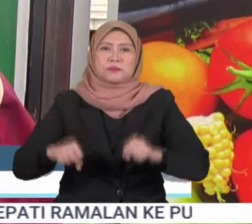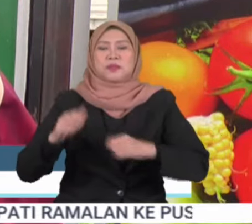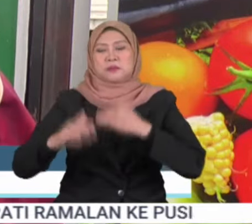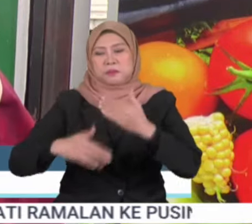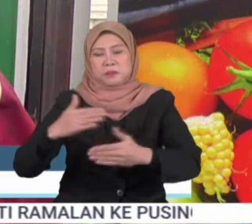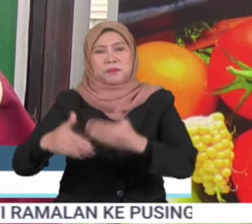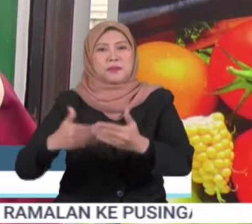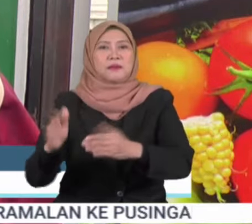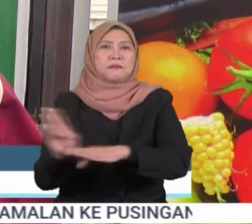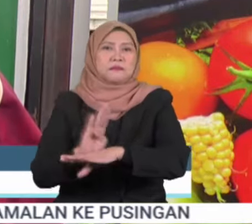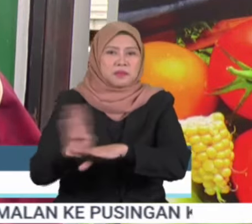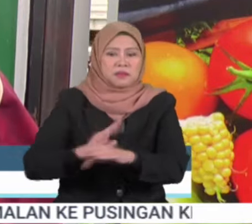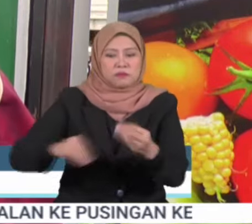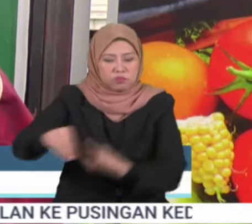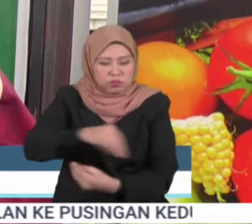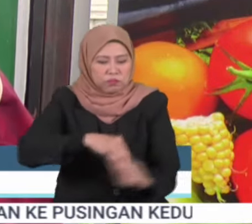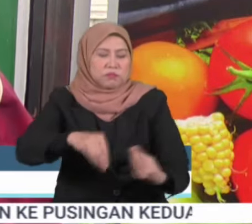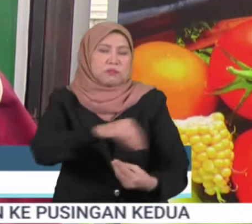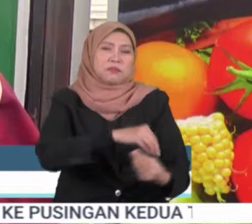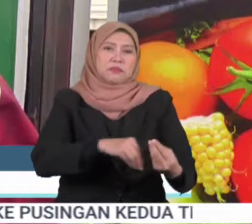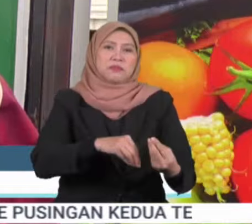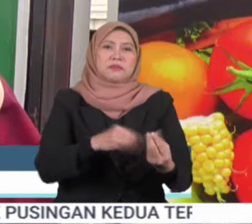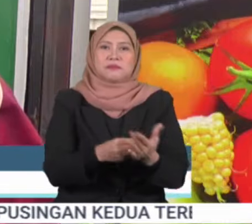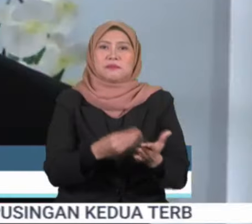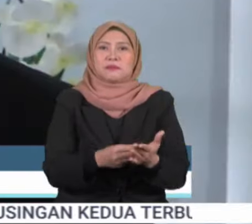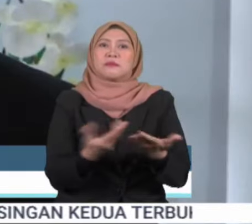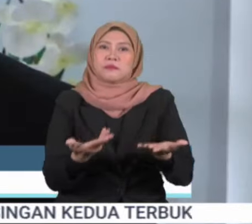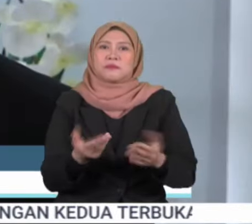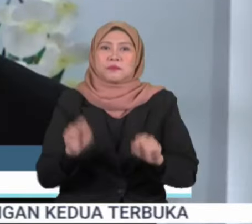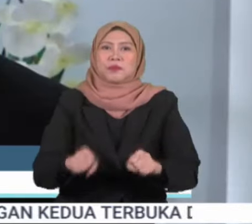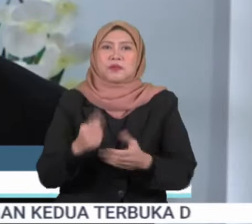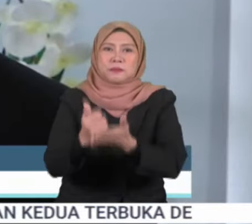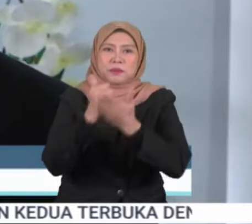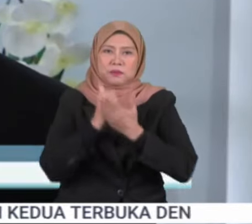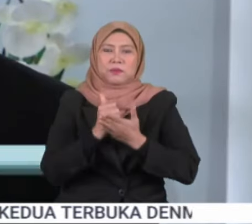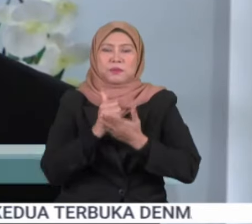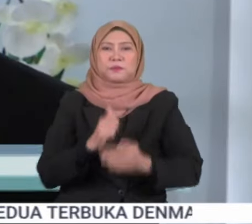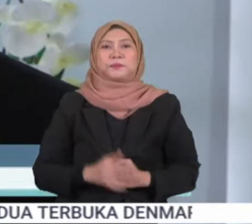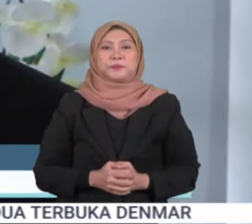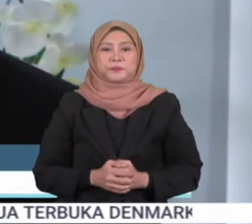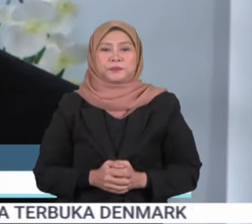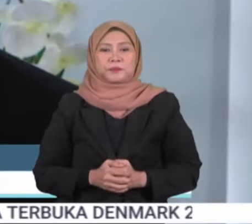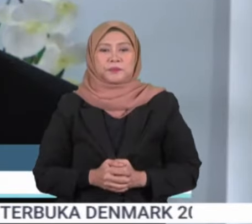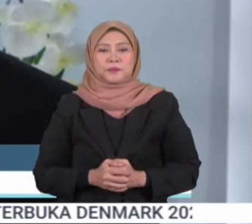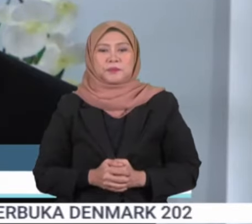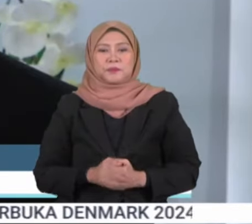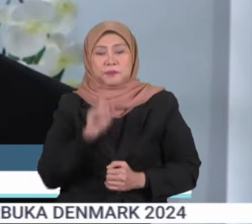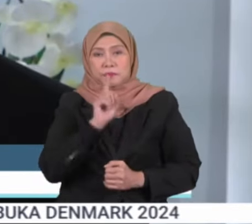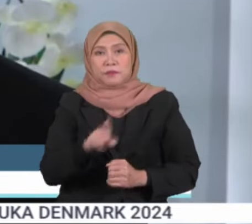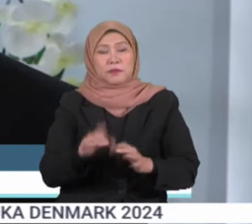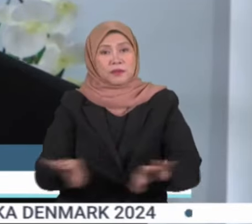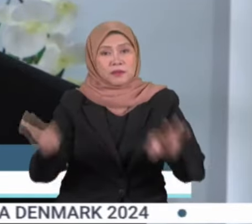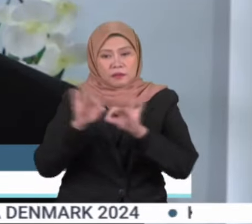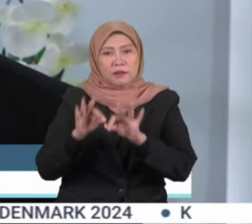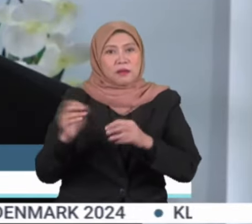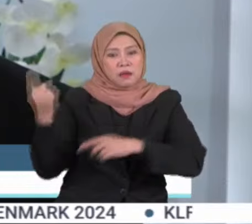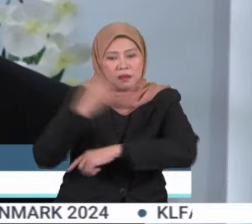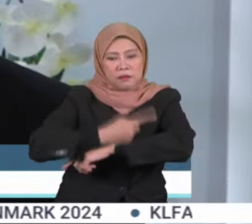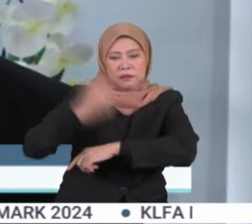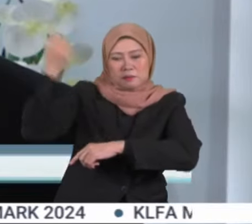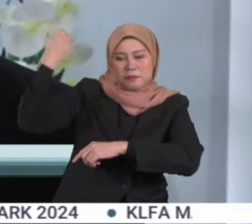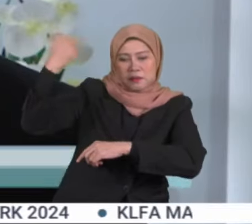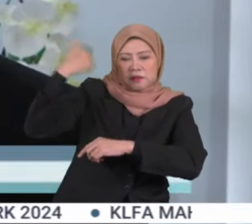dengan duit mereka juga sendiri. Jadi boleh membantulah. Peluang semasa juga penting untuk membina keperluan di hari persaraan. Jadi